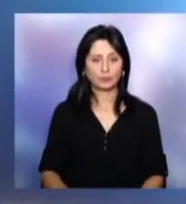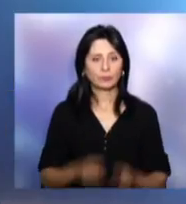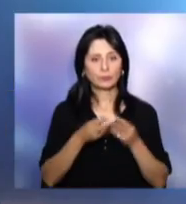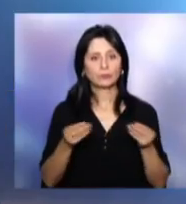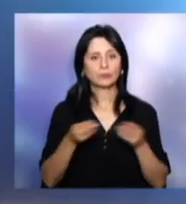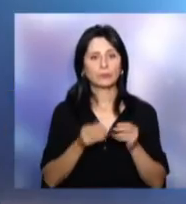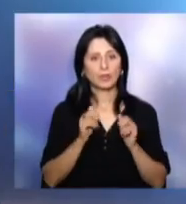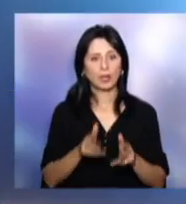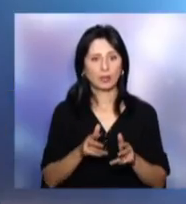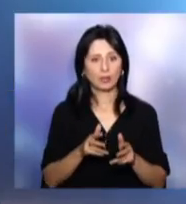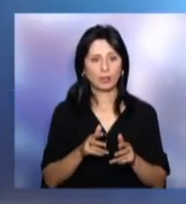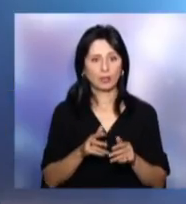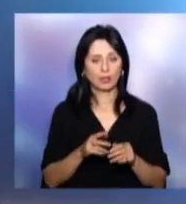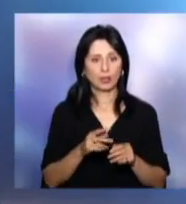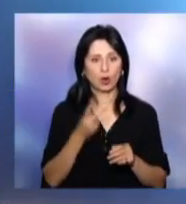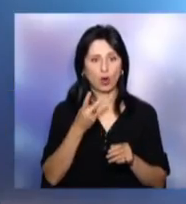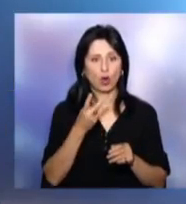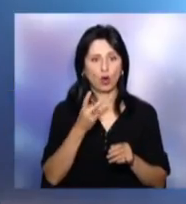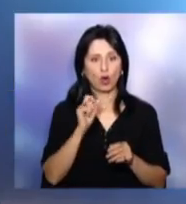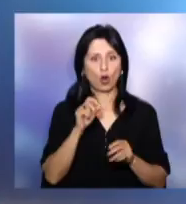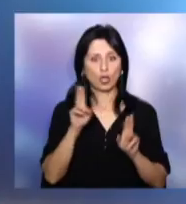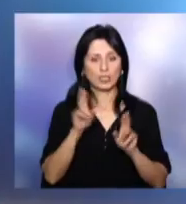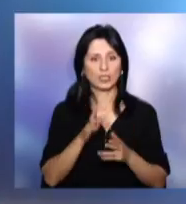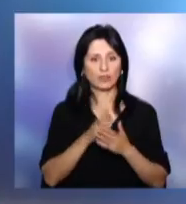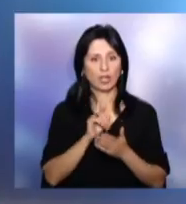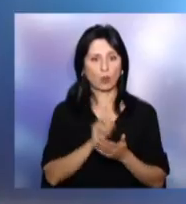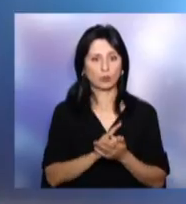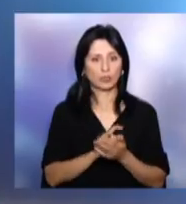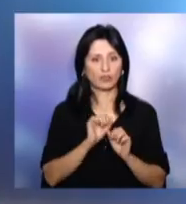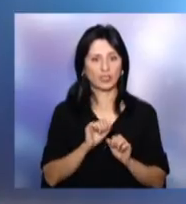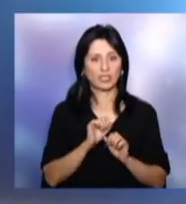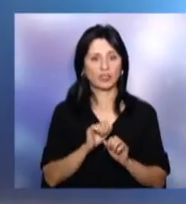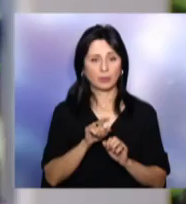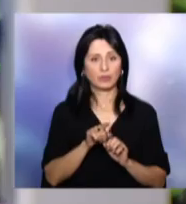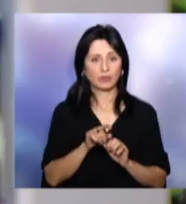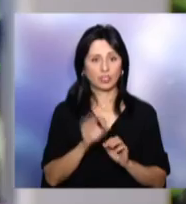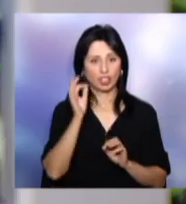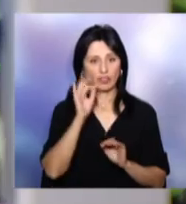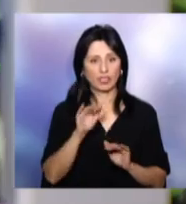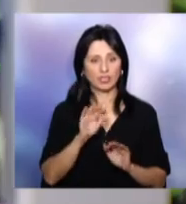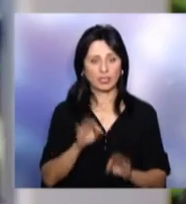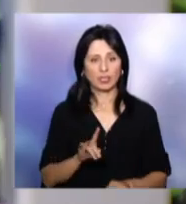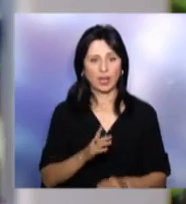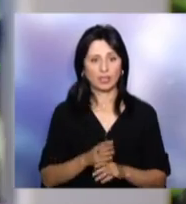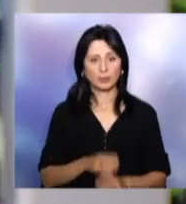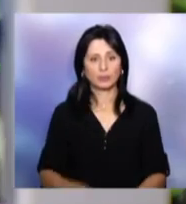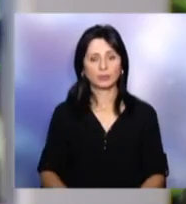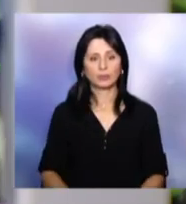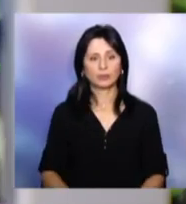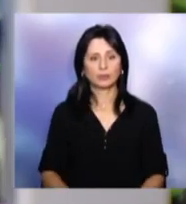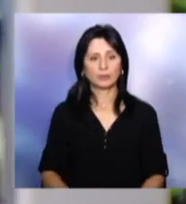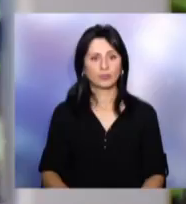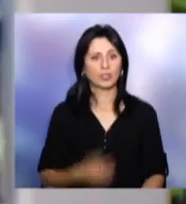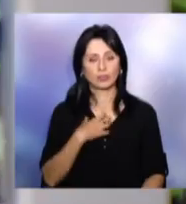დიარეის შემთხვევაში ორი ოქროს წესი არსებობს, რომელსაც აუცილებლად ვიცავთ ხოლმე და მოდით შეგვახსენეთ ეს რა არის. ამ